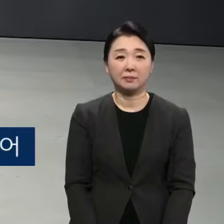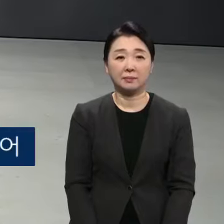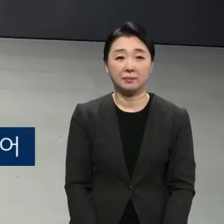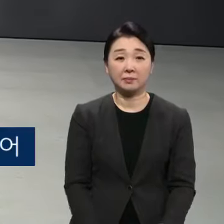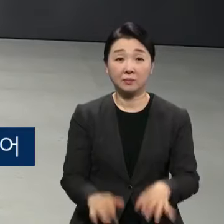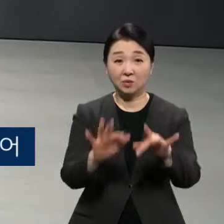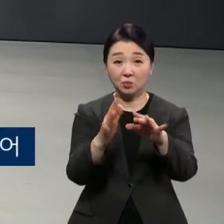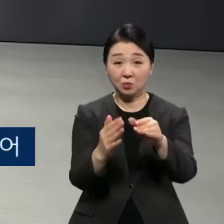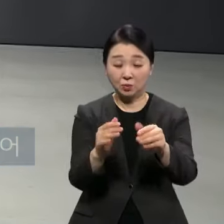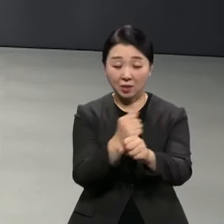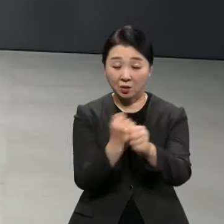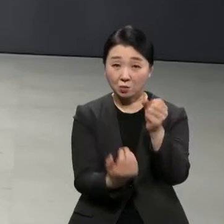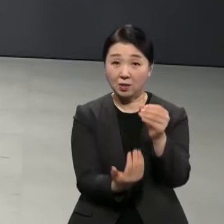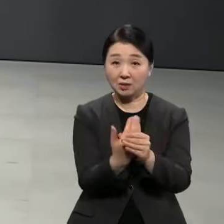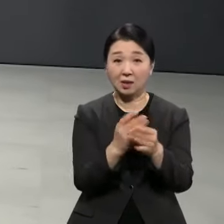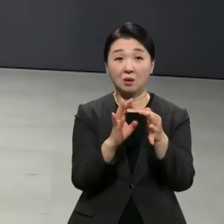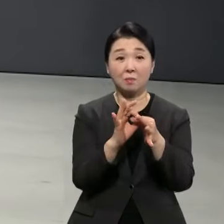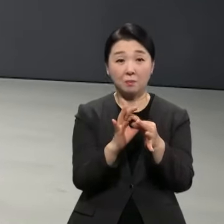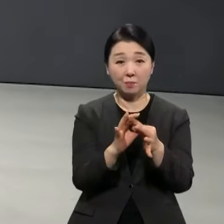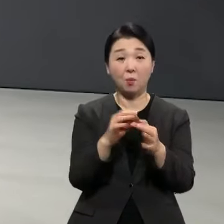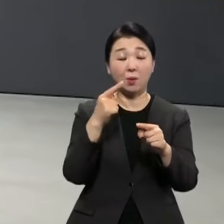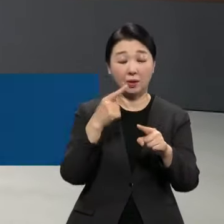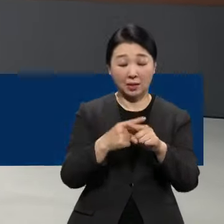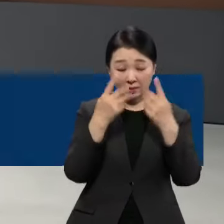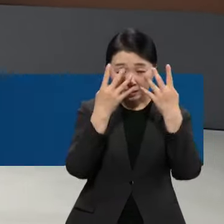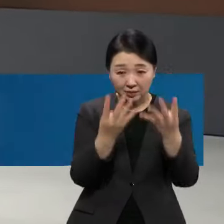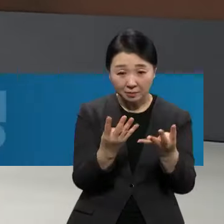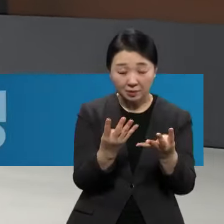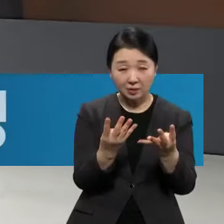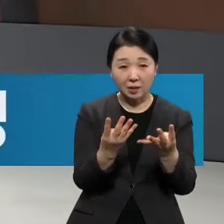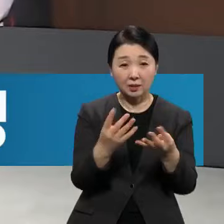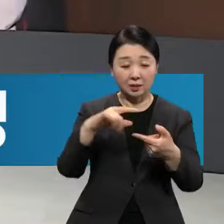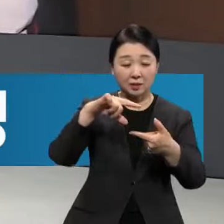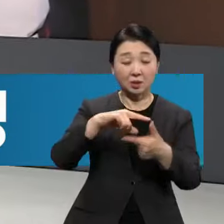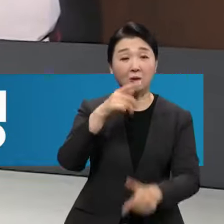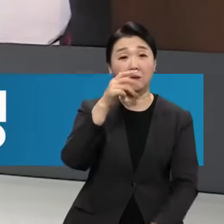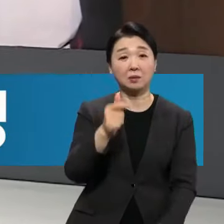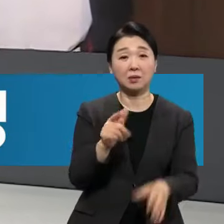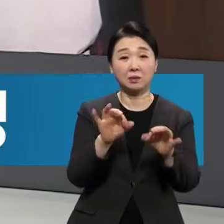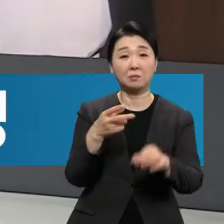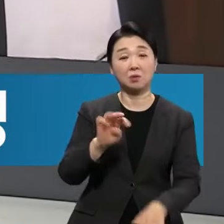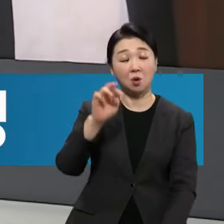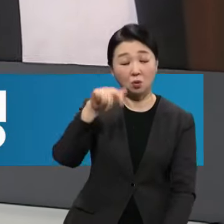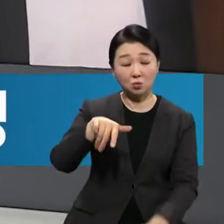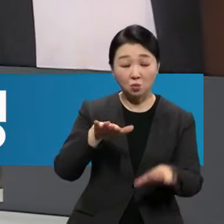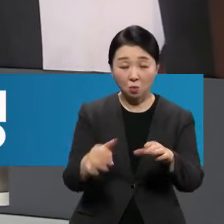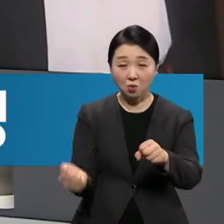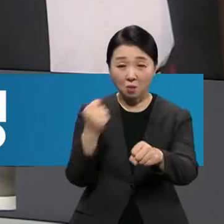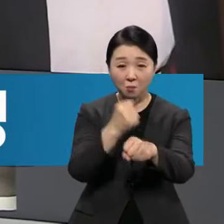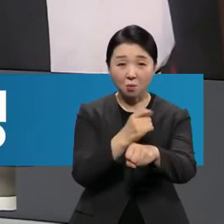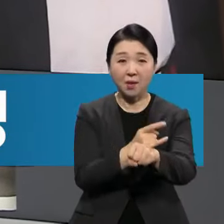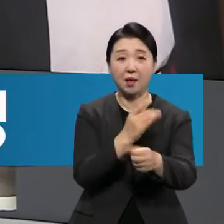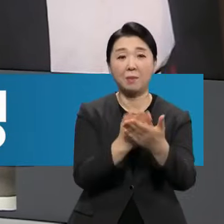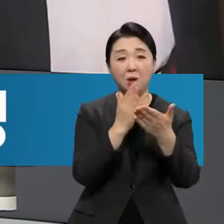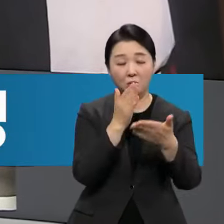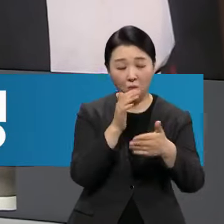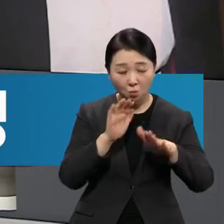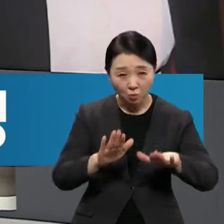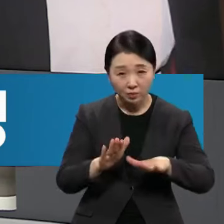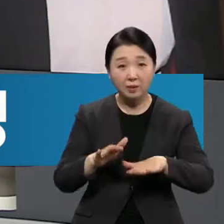드루킹 댓글 조작 사건으로 복역하다 사면된 김경수 전 경남지사에 대한 복권 여부가 이르면 오늘